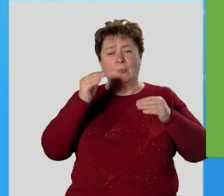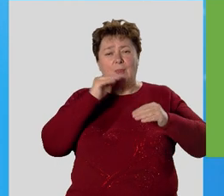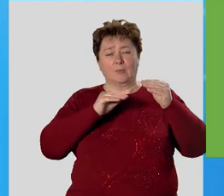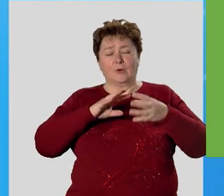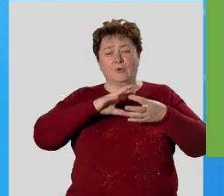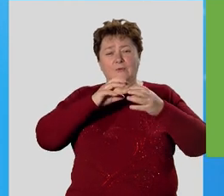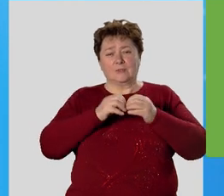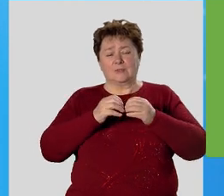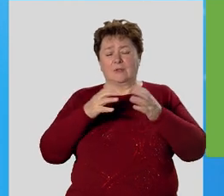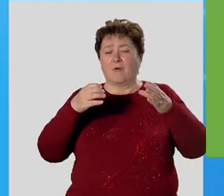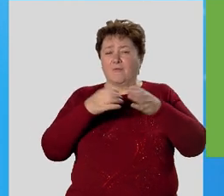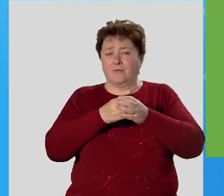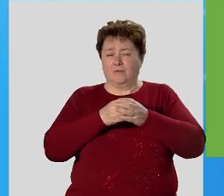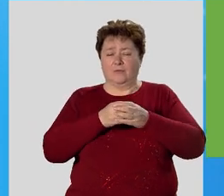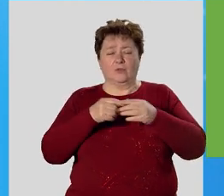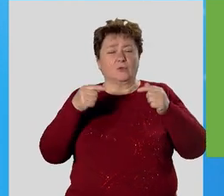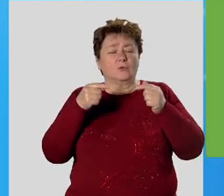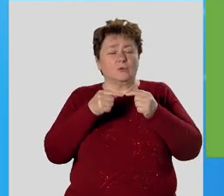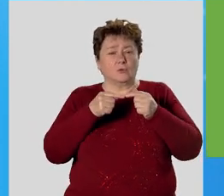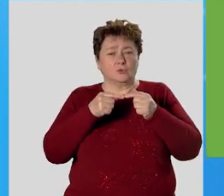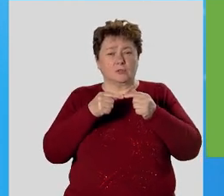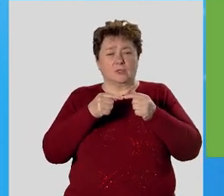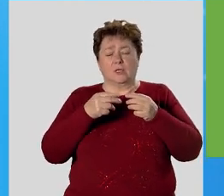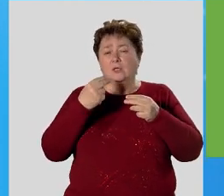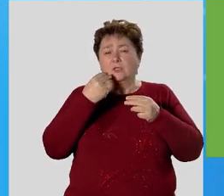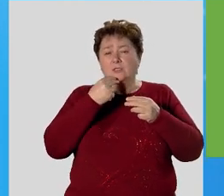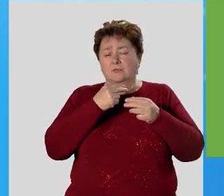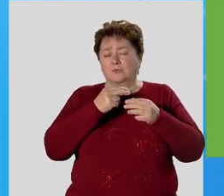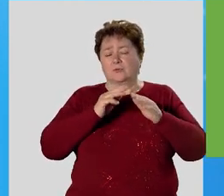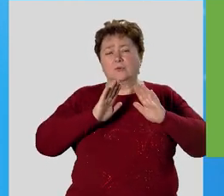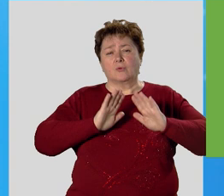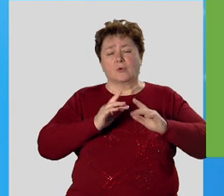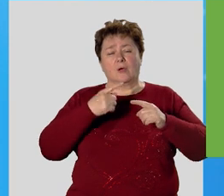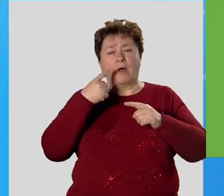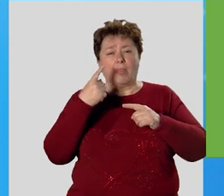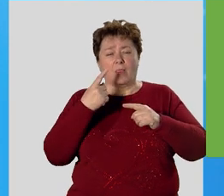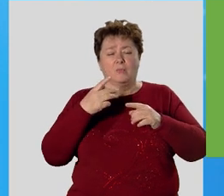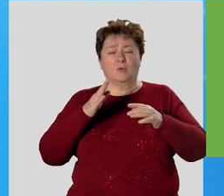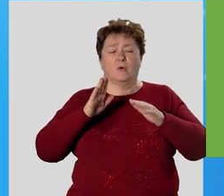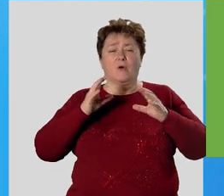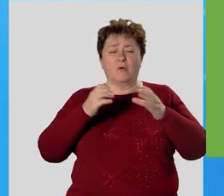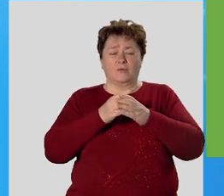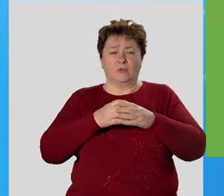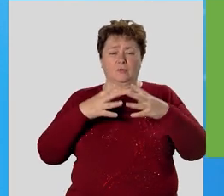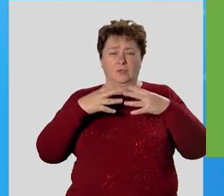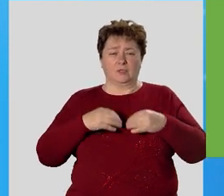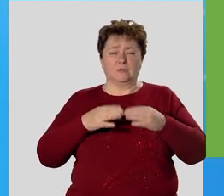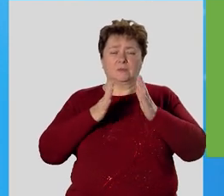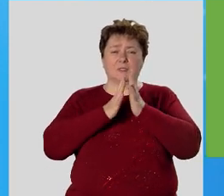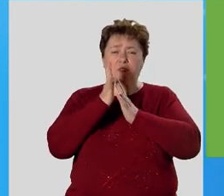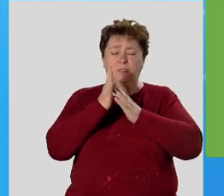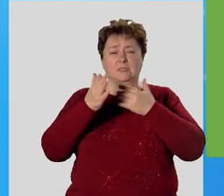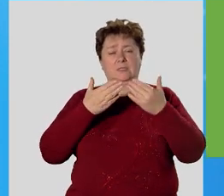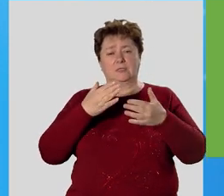целом вида специфична, то есть свойственна только одному какому-то виду организмов,